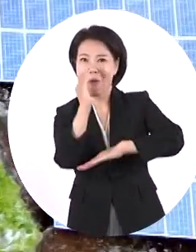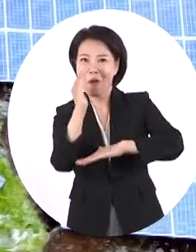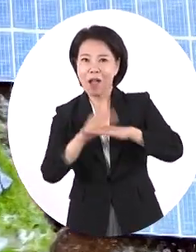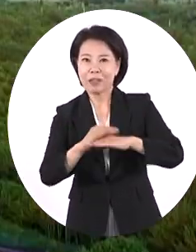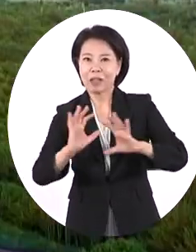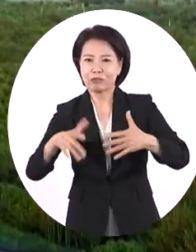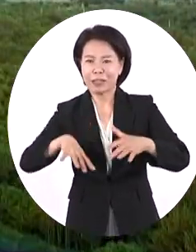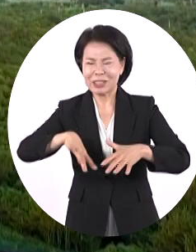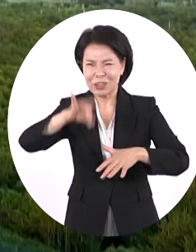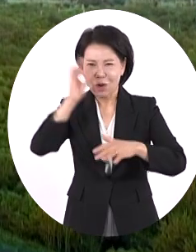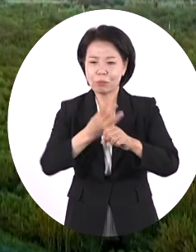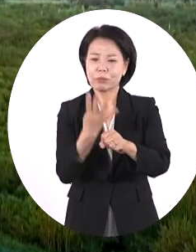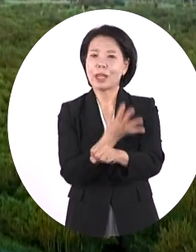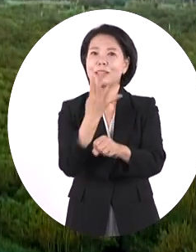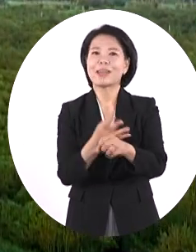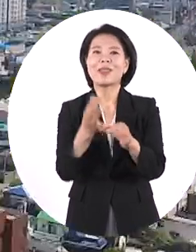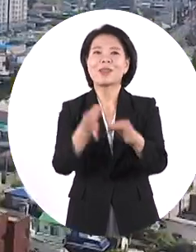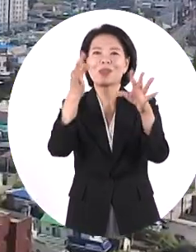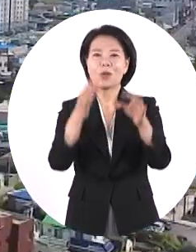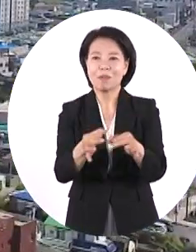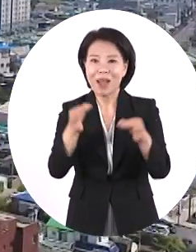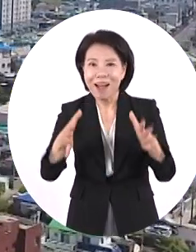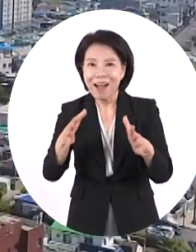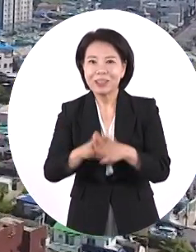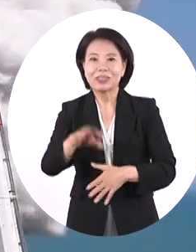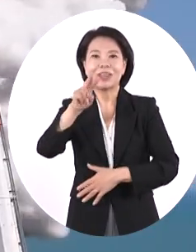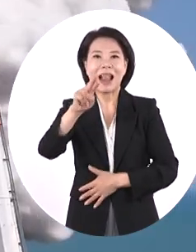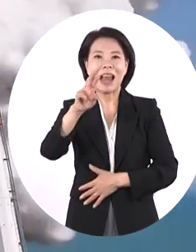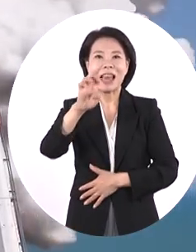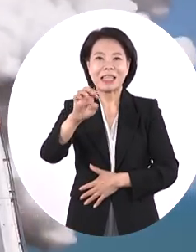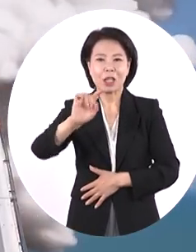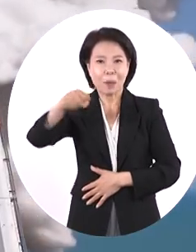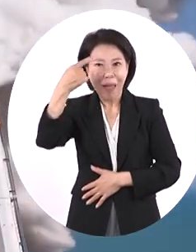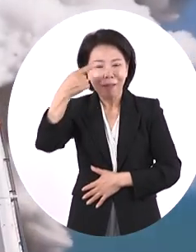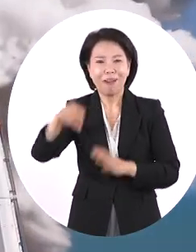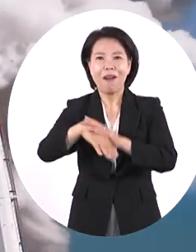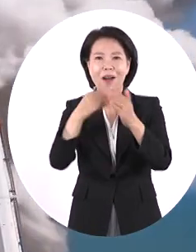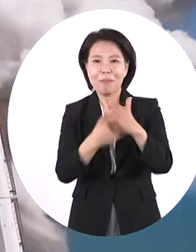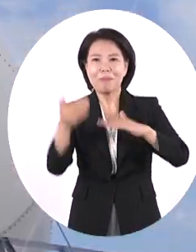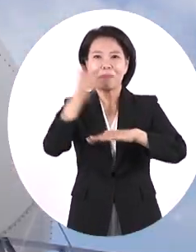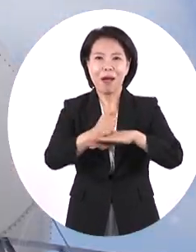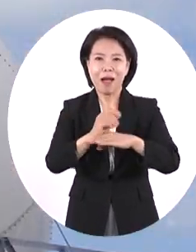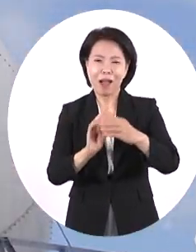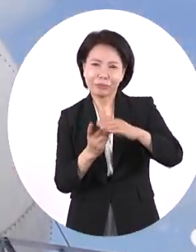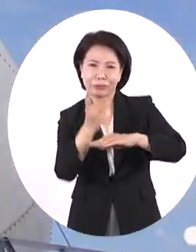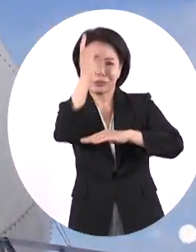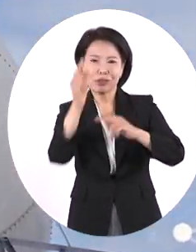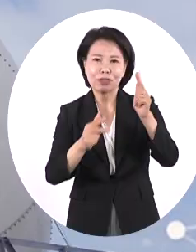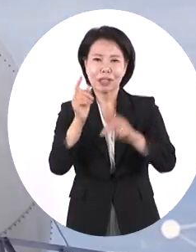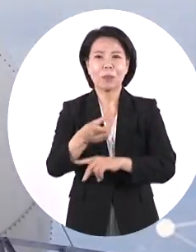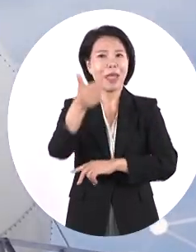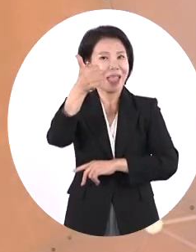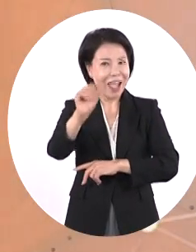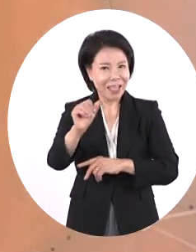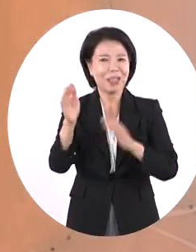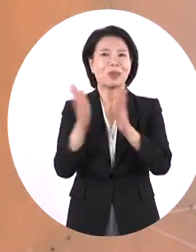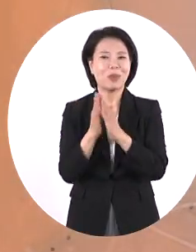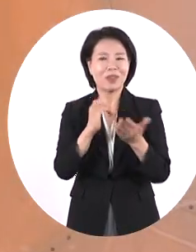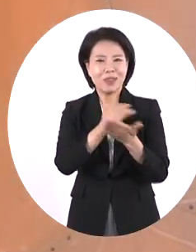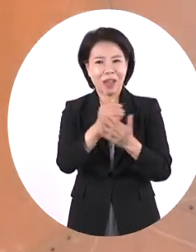넘겼으며 국내 최초 4시간 동안 일시적인 아리백 달성, 우주산업, AI 산업